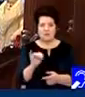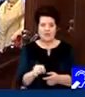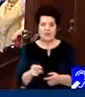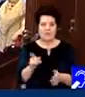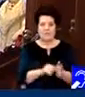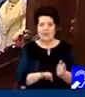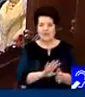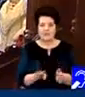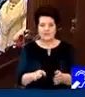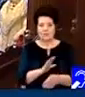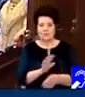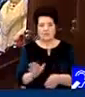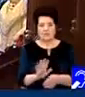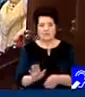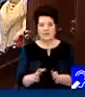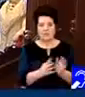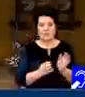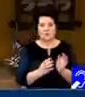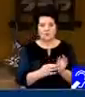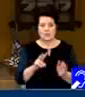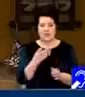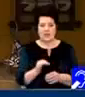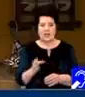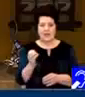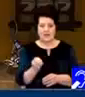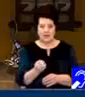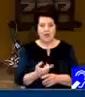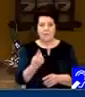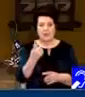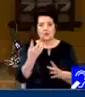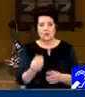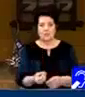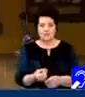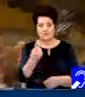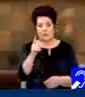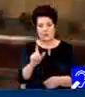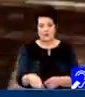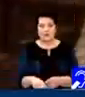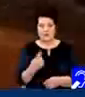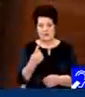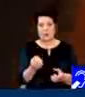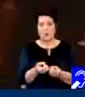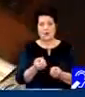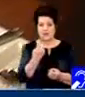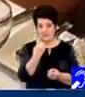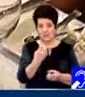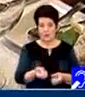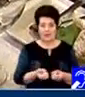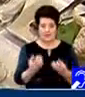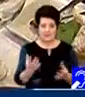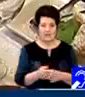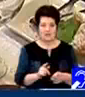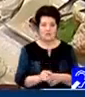mai ieftină decât dejunul, adică încă 900 de lei. Toate astea pentru o singură persoană într-o singură zi. Ce vor conține aceste